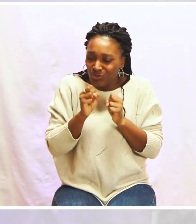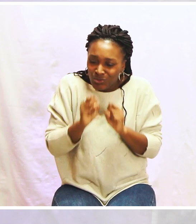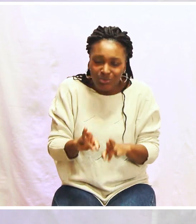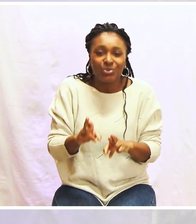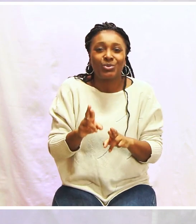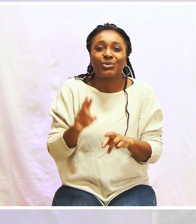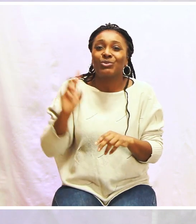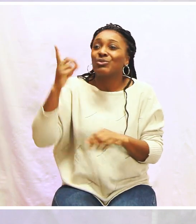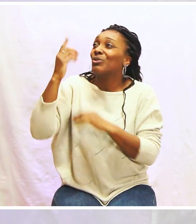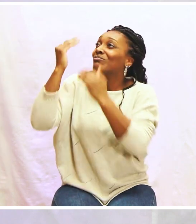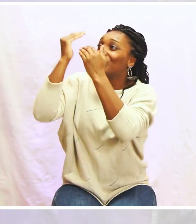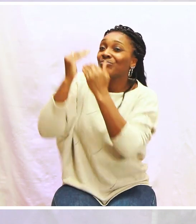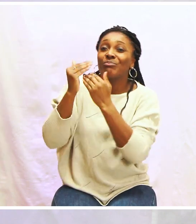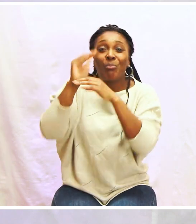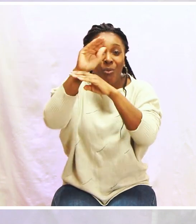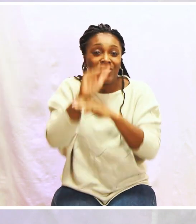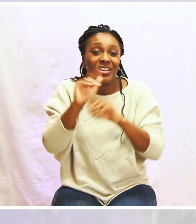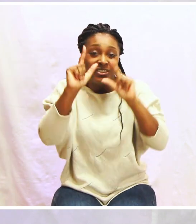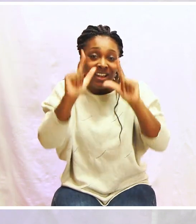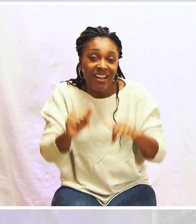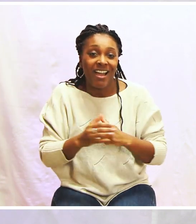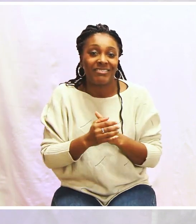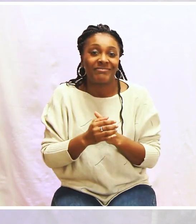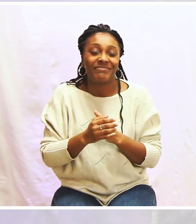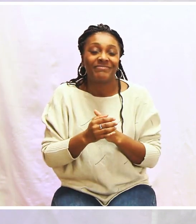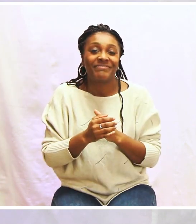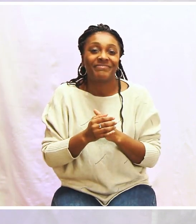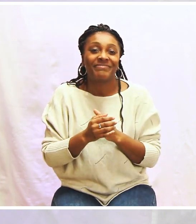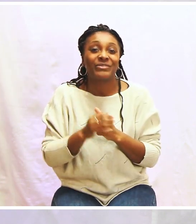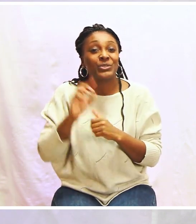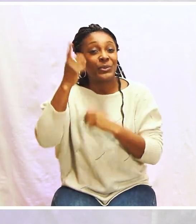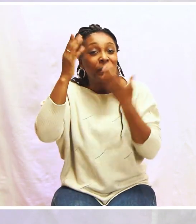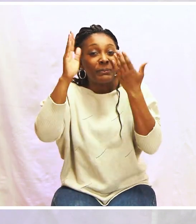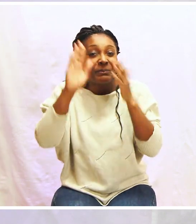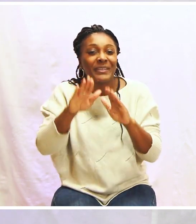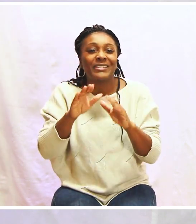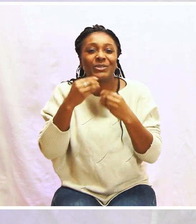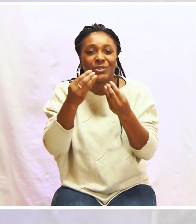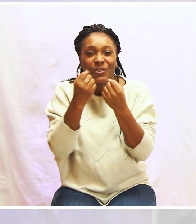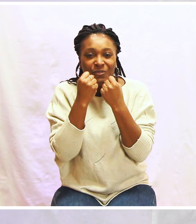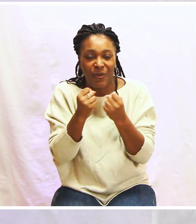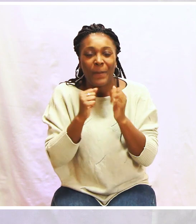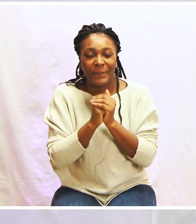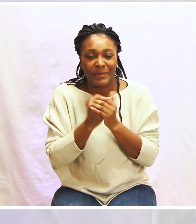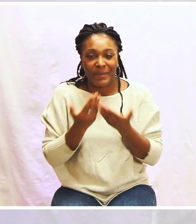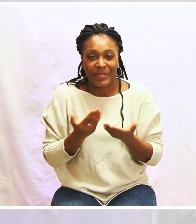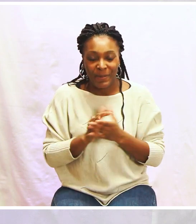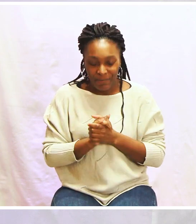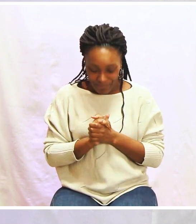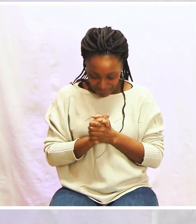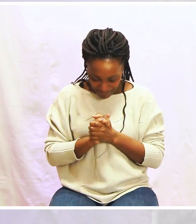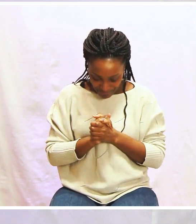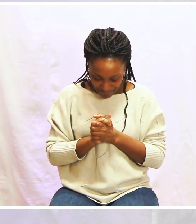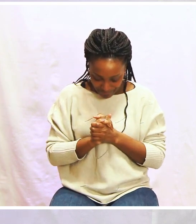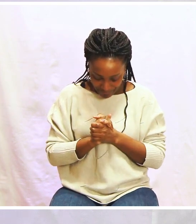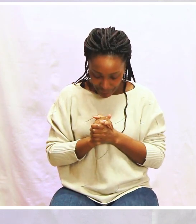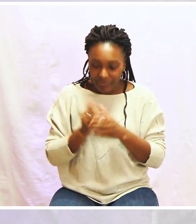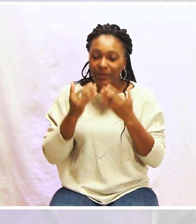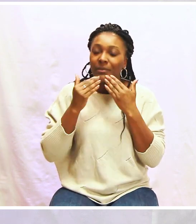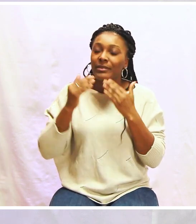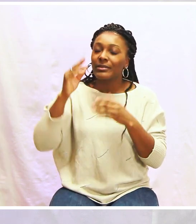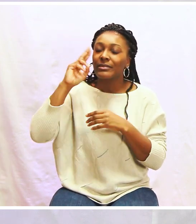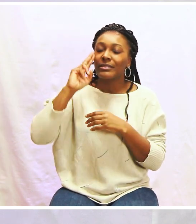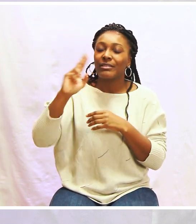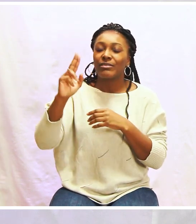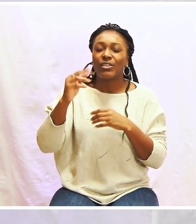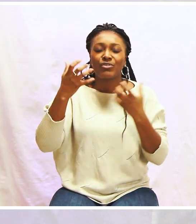Alors, reste serein. Que Dieu te bénisse et te fortifie. On va prier. Merci Seigneur. Je veux juste déclarer,